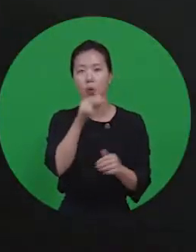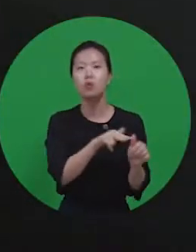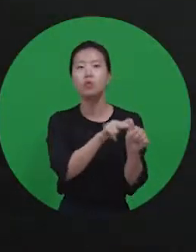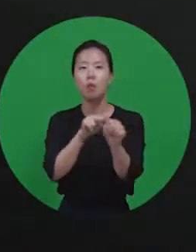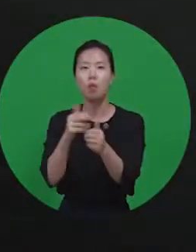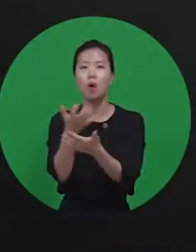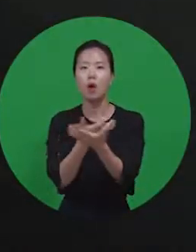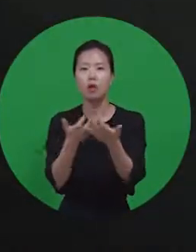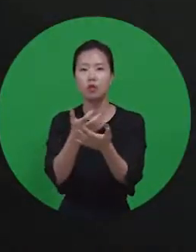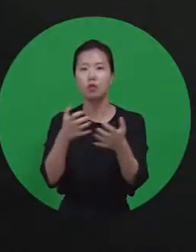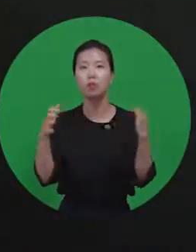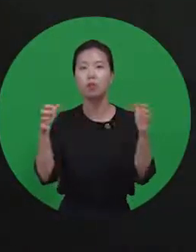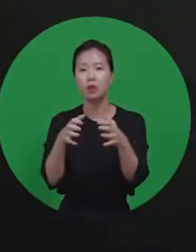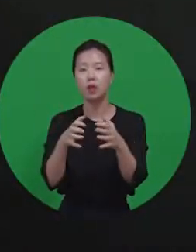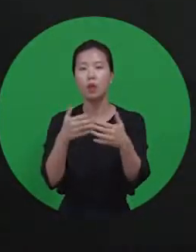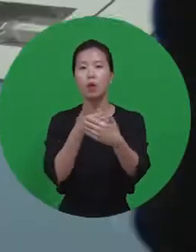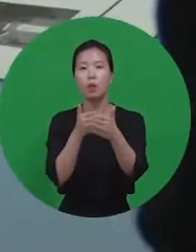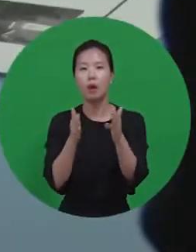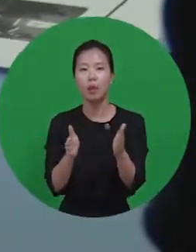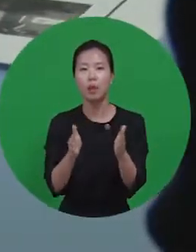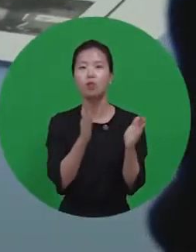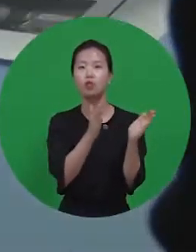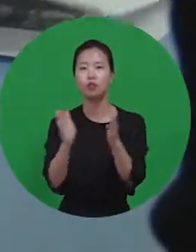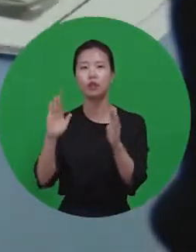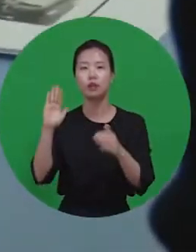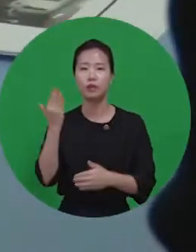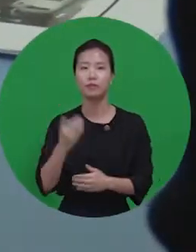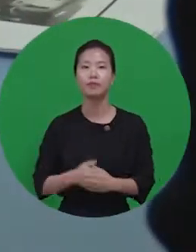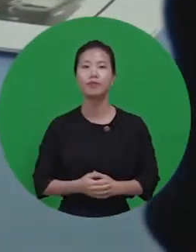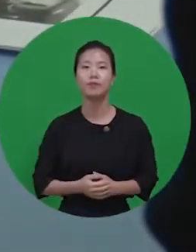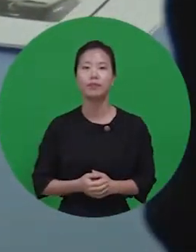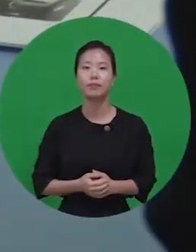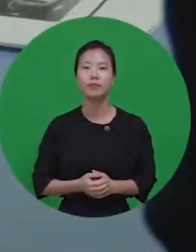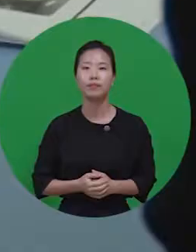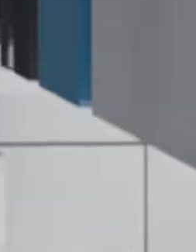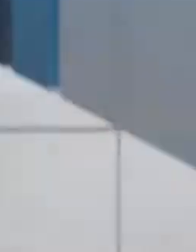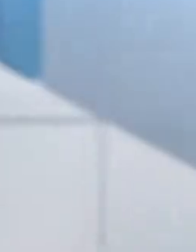정보 공유를 위한 모임도 할 수 있는 스터디룸도 마련됐습니다.